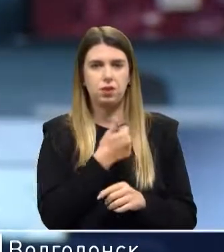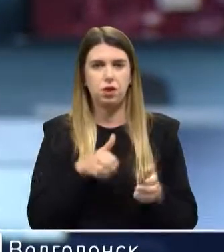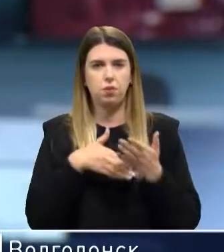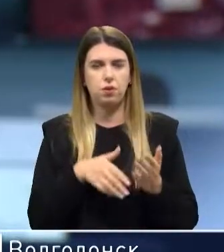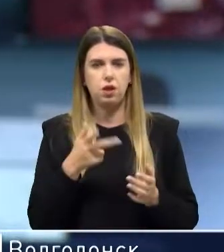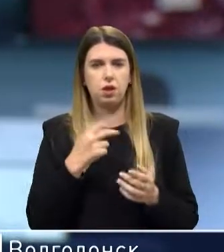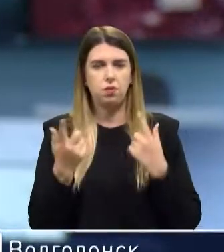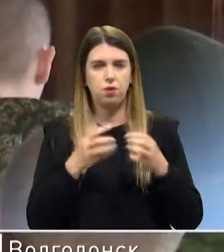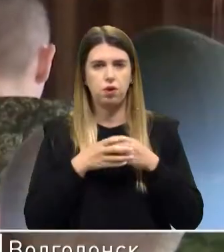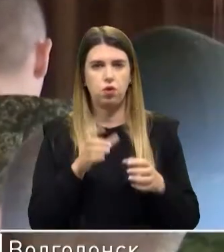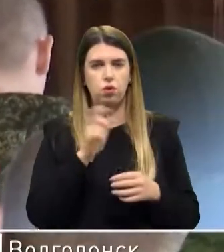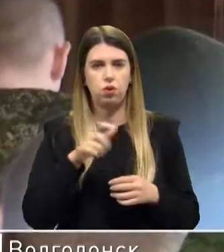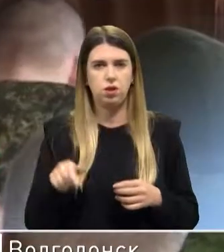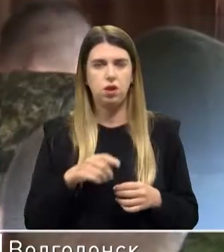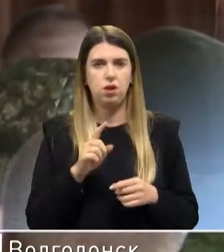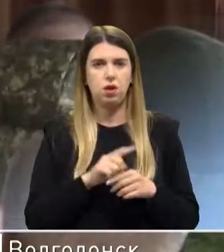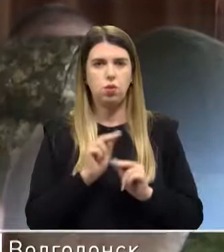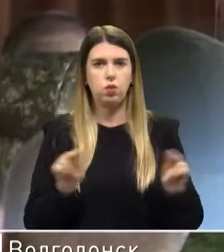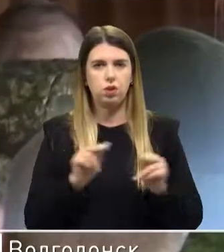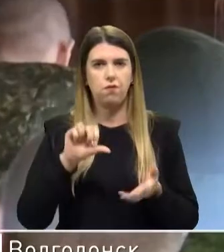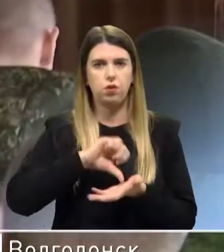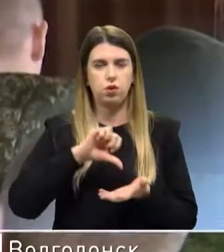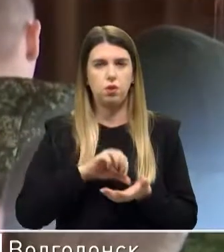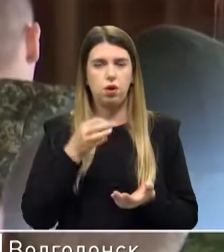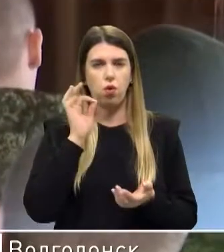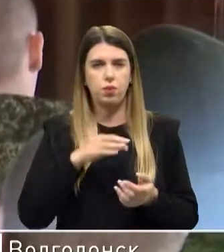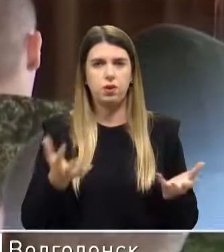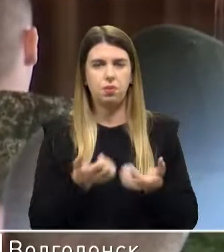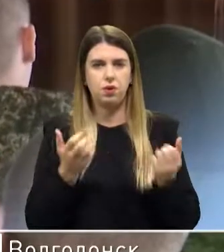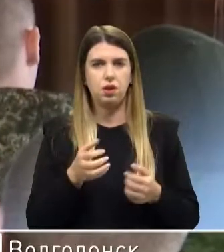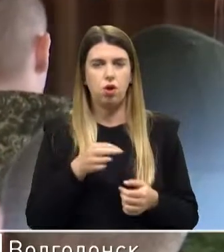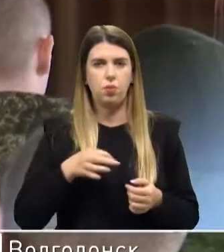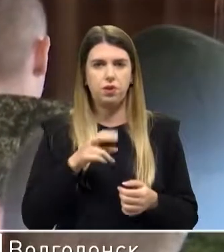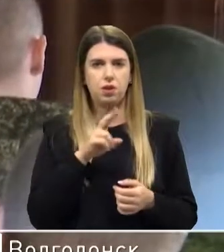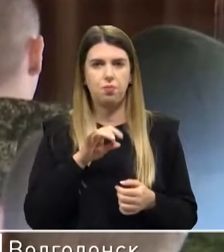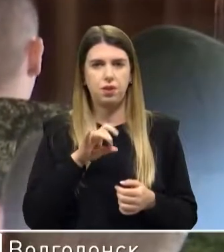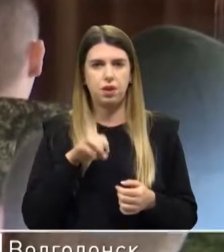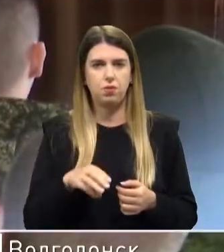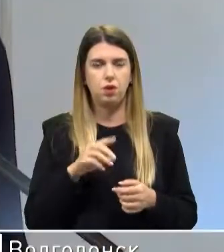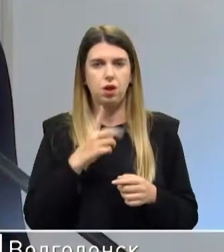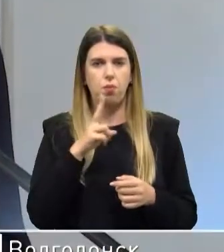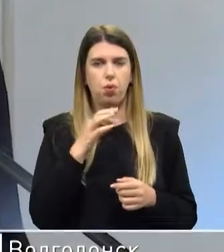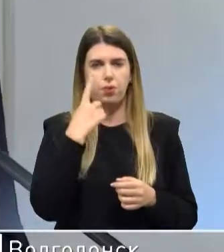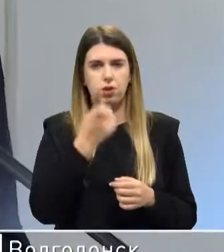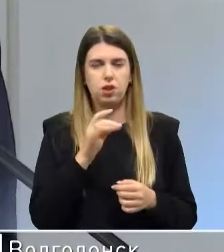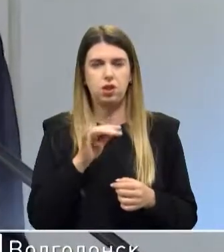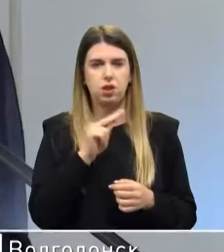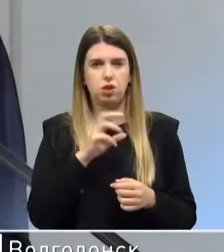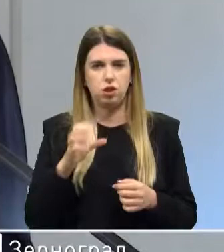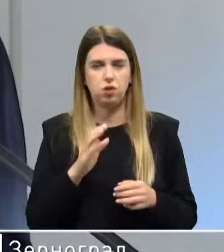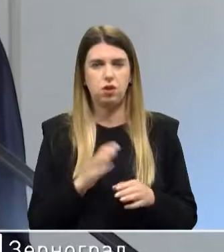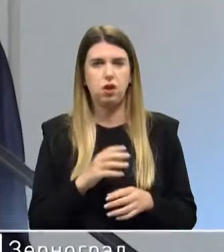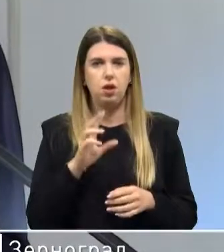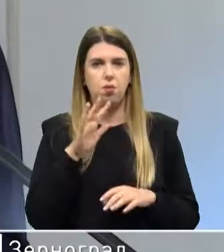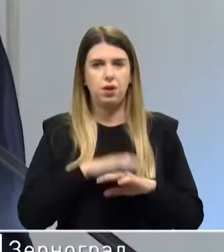для мобилизованных граждан. Преподавателями выступили опытные спасатели областного департамента по предупреждению и ликвидации ЧС.